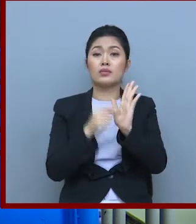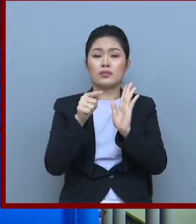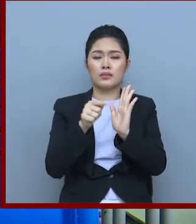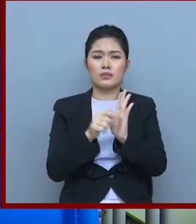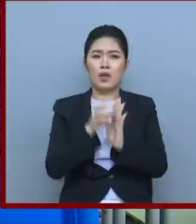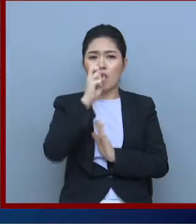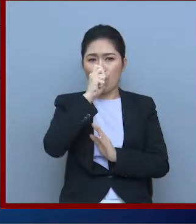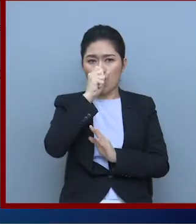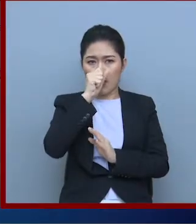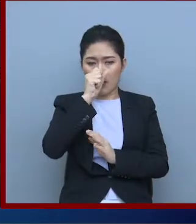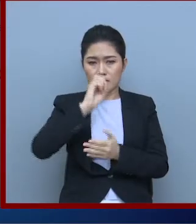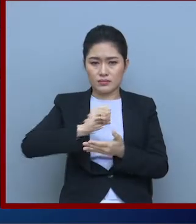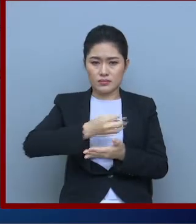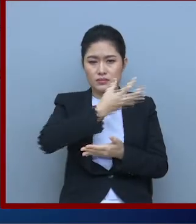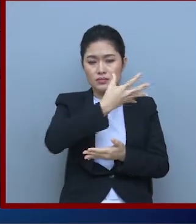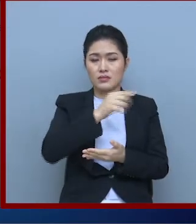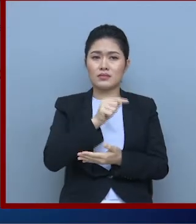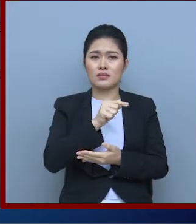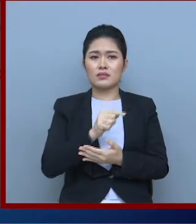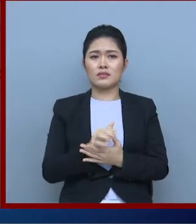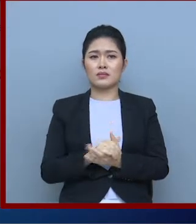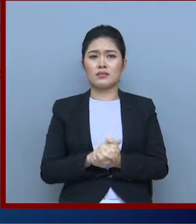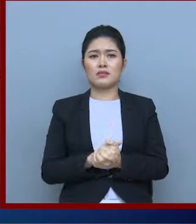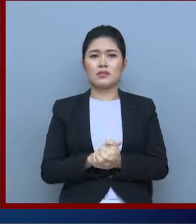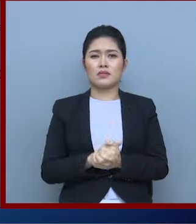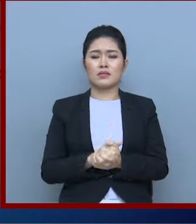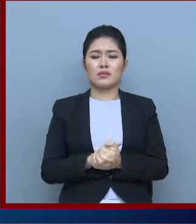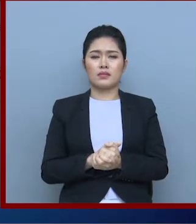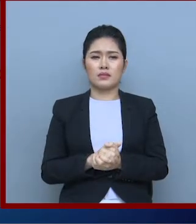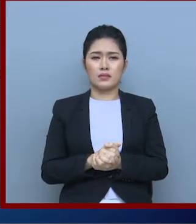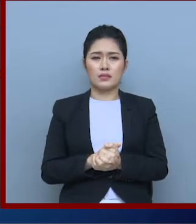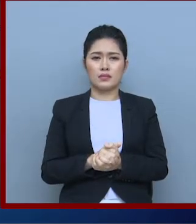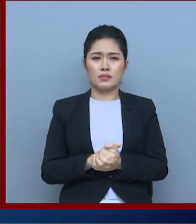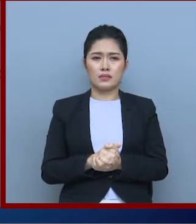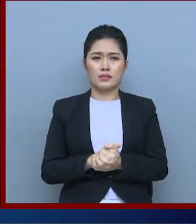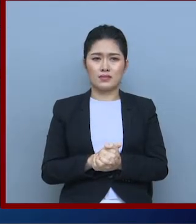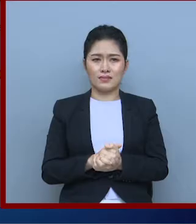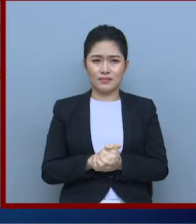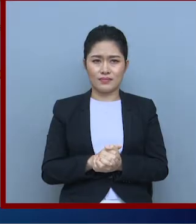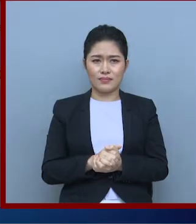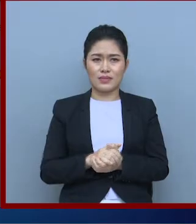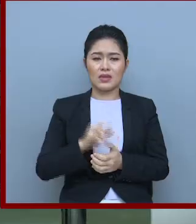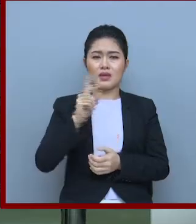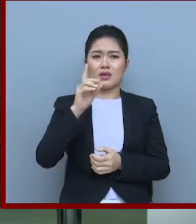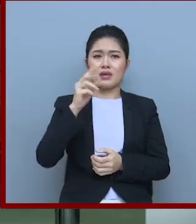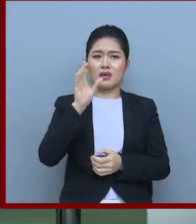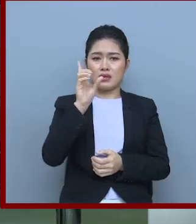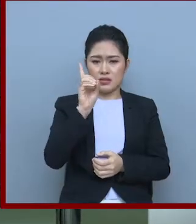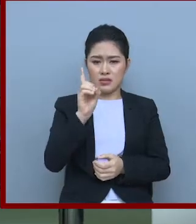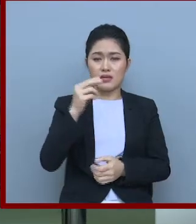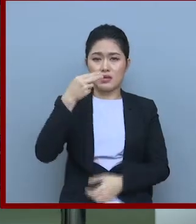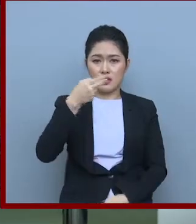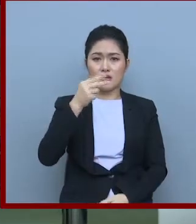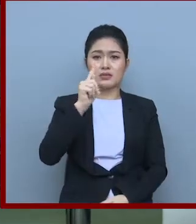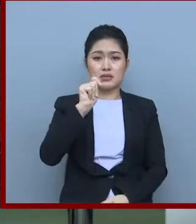นะครับเดี๋ยวเราลองโค้ดเข้าไปว่าในตัว DST 11เนี่ยสามารถรับอุณหภูมิน